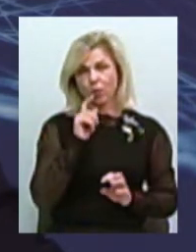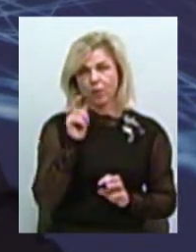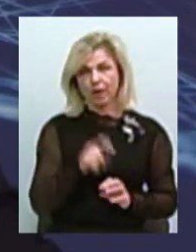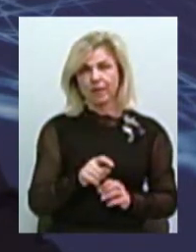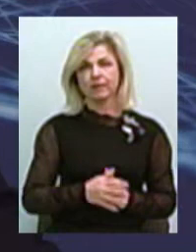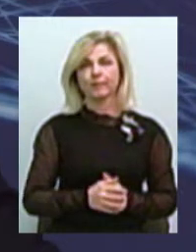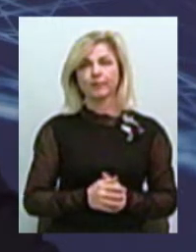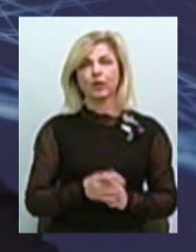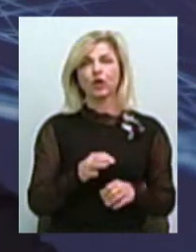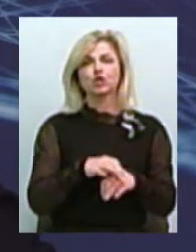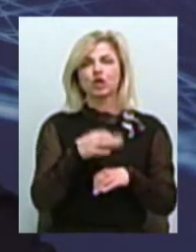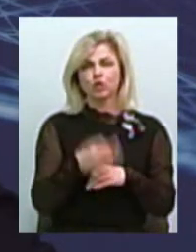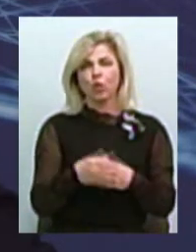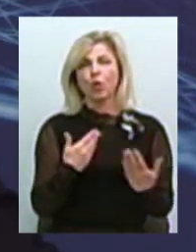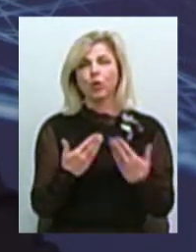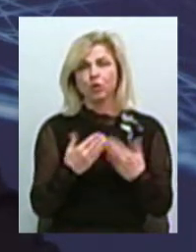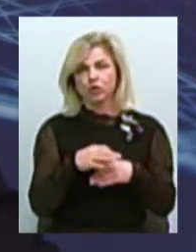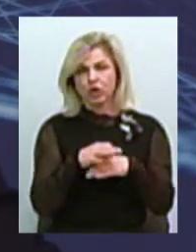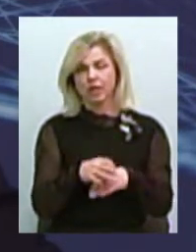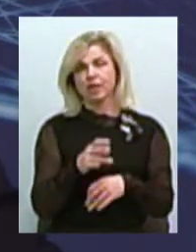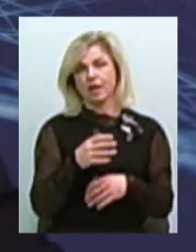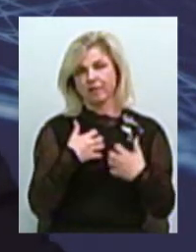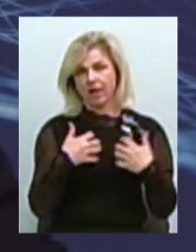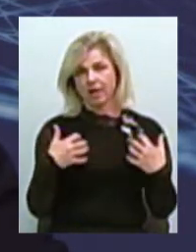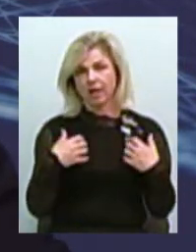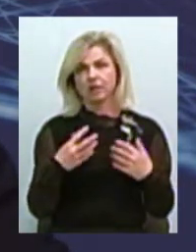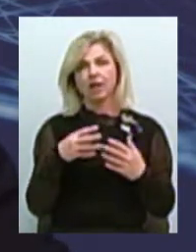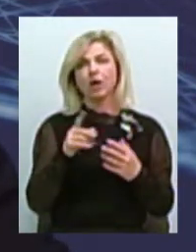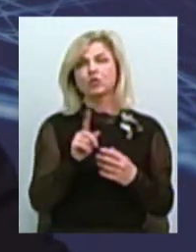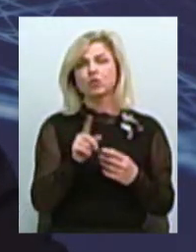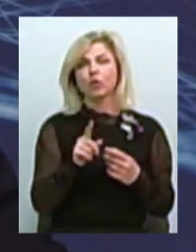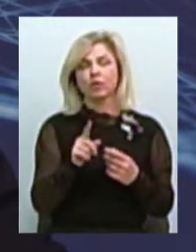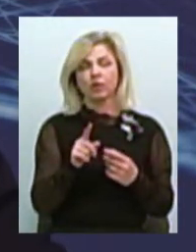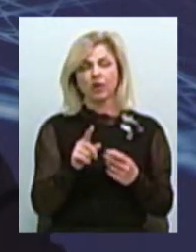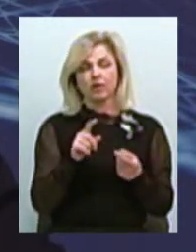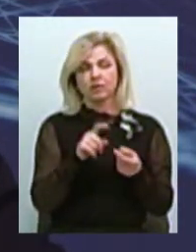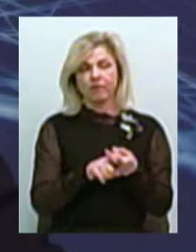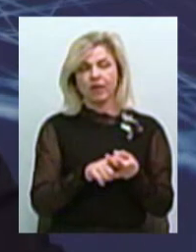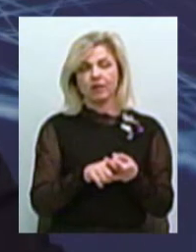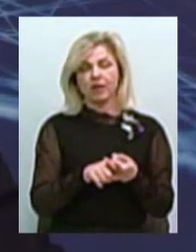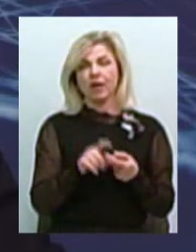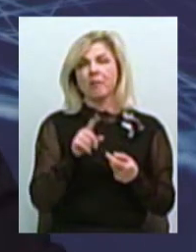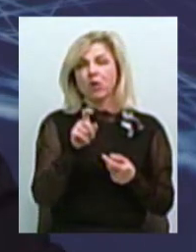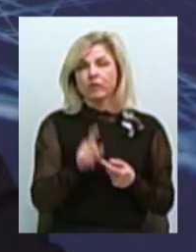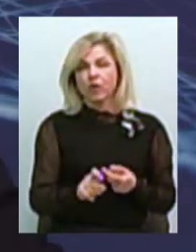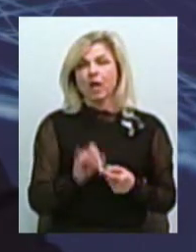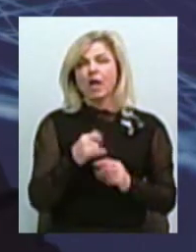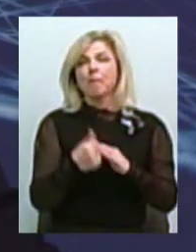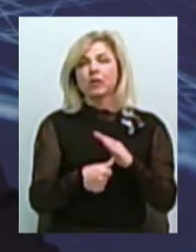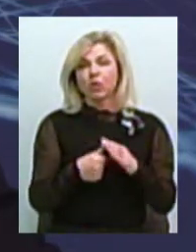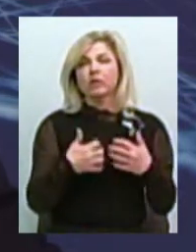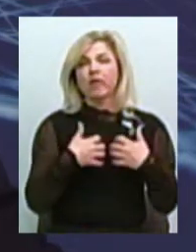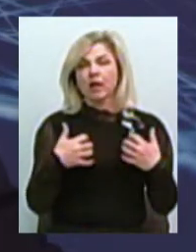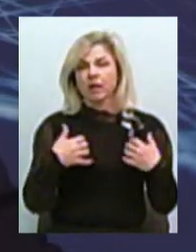Кримінального кодексу України «Жорстоке поводження з тваринами, що відноситься до відносяться до хребетних, у тому числі і безпритульними тваринами,